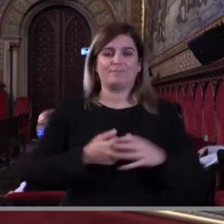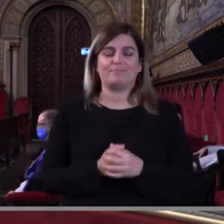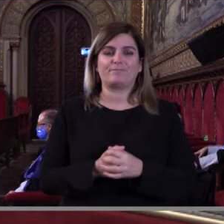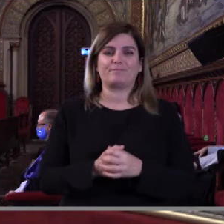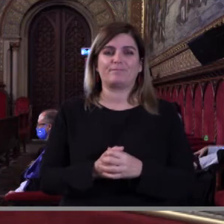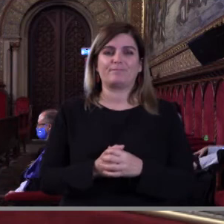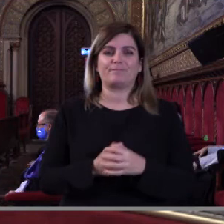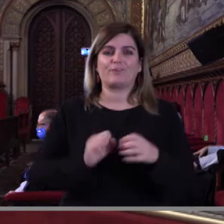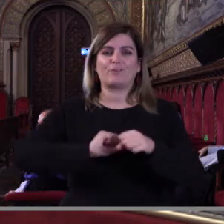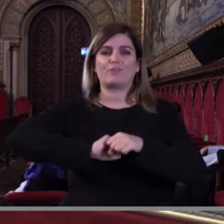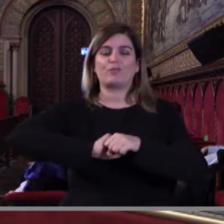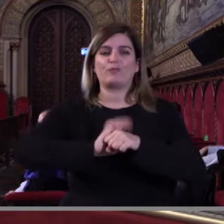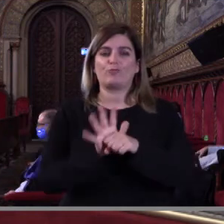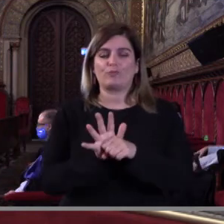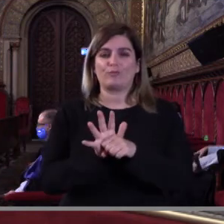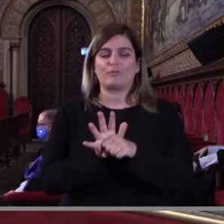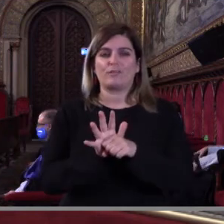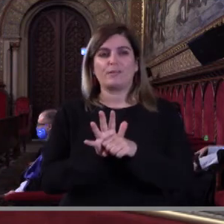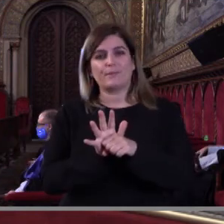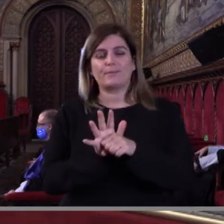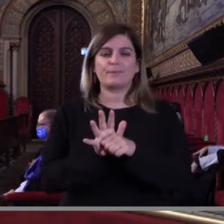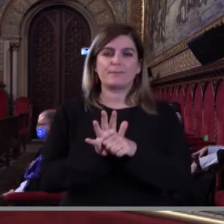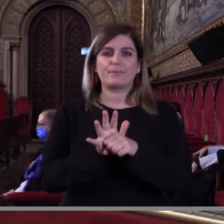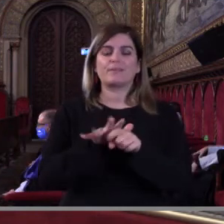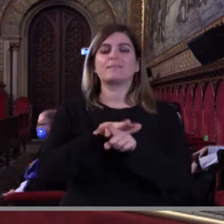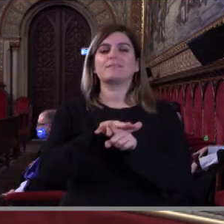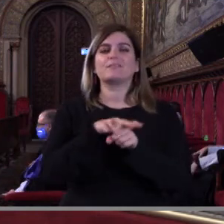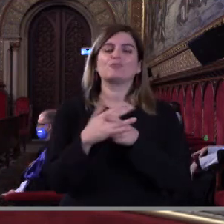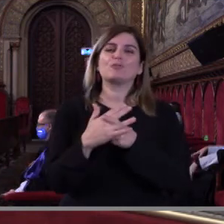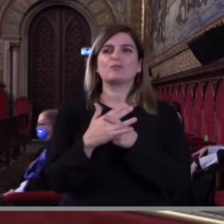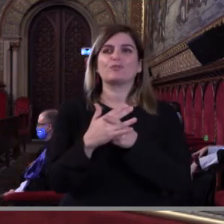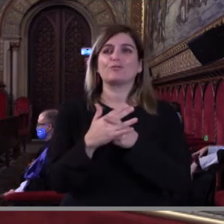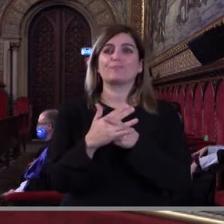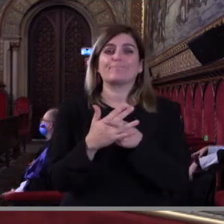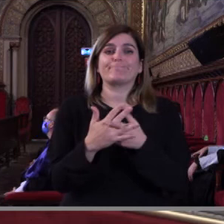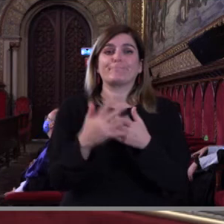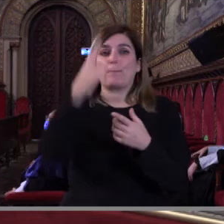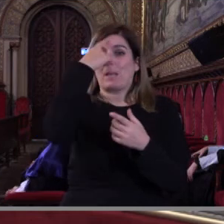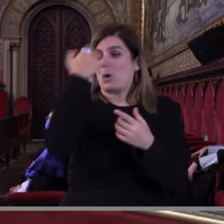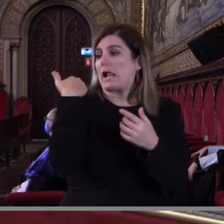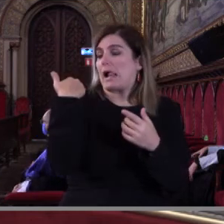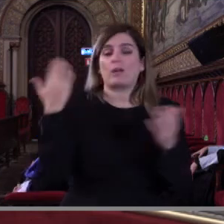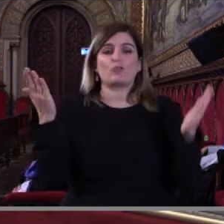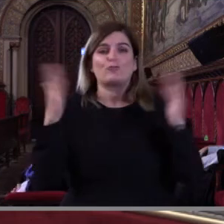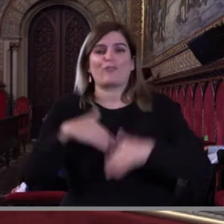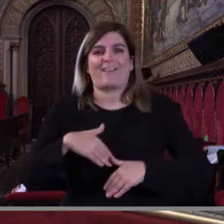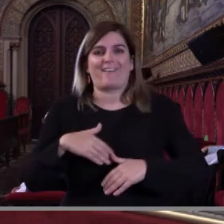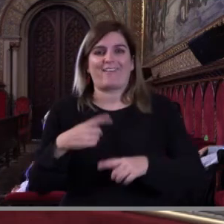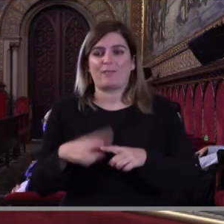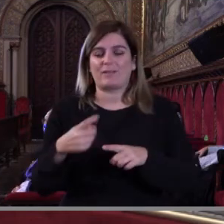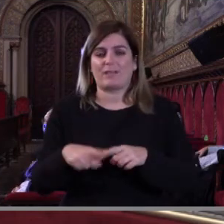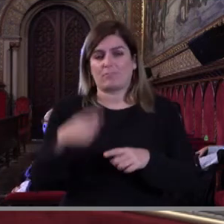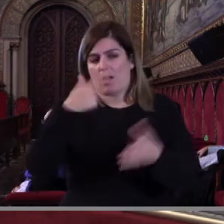la pandèmia és una situació de la qual no tenim memòria recent els que som aquí, perquè mai